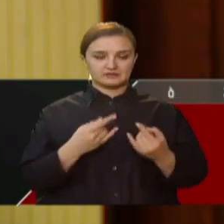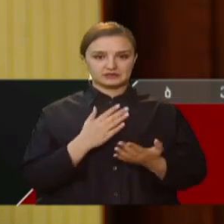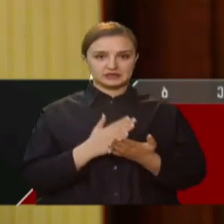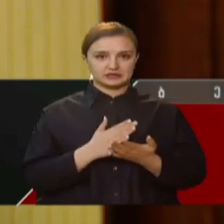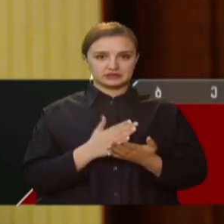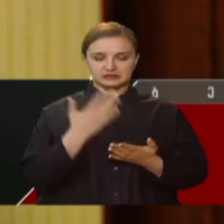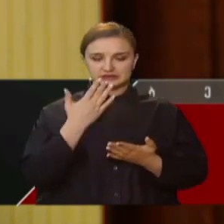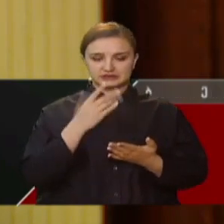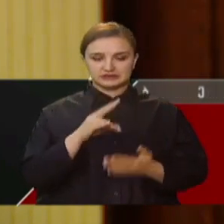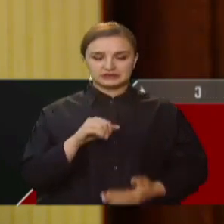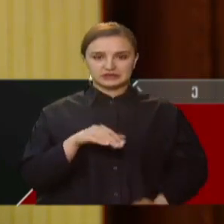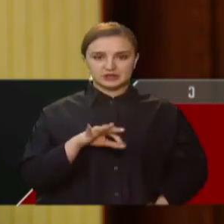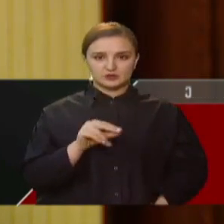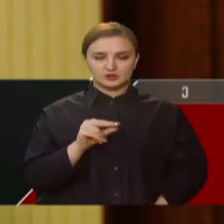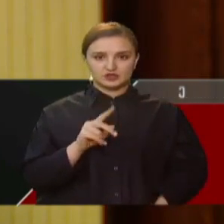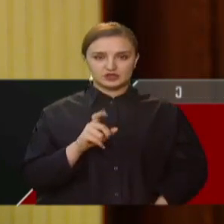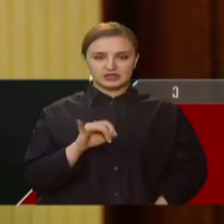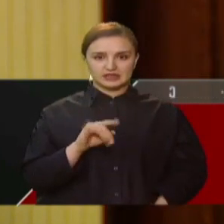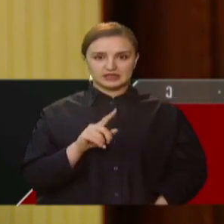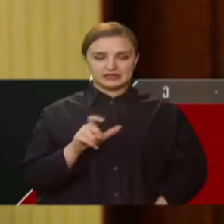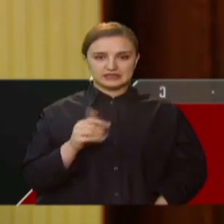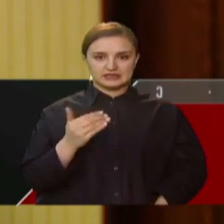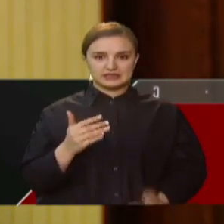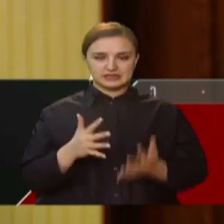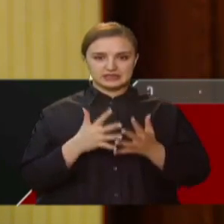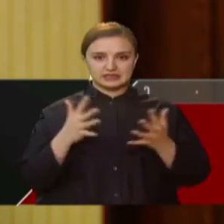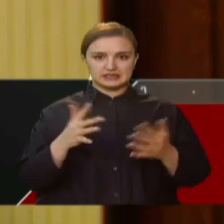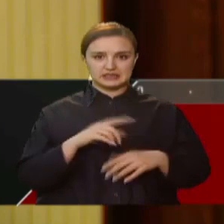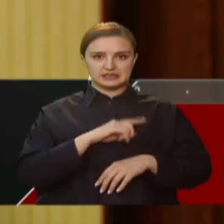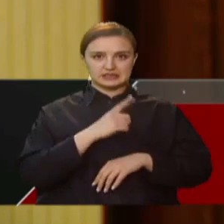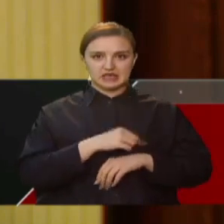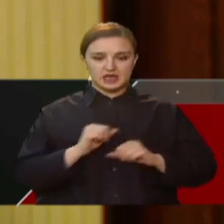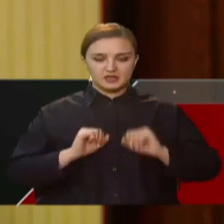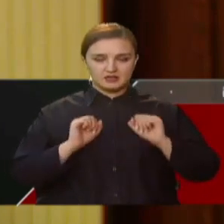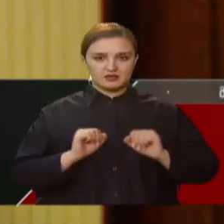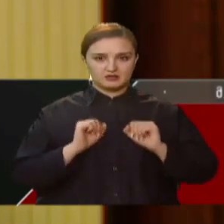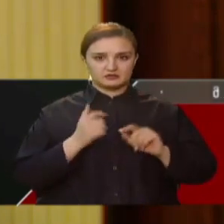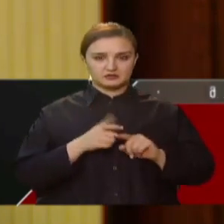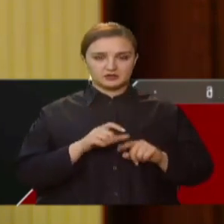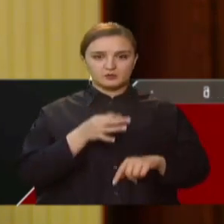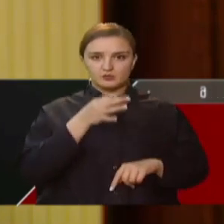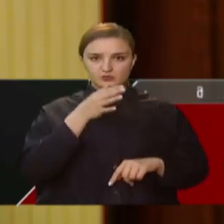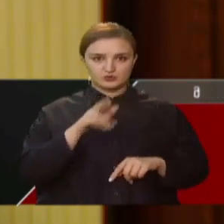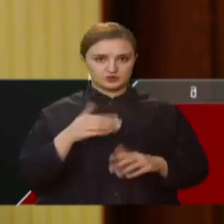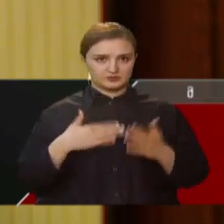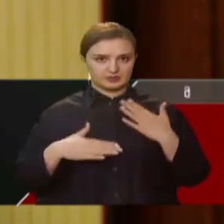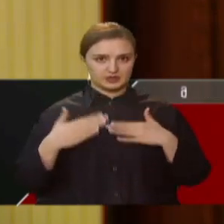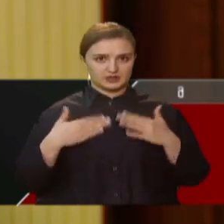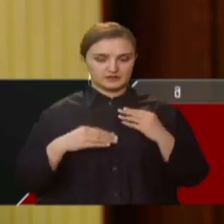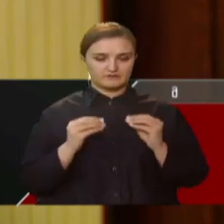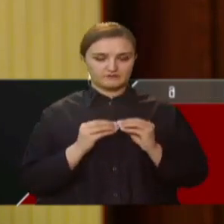ნატო ჩხეიძის დიდი ძალის ხმევით და ეს ძალიან მომწონს და მიხარია.